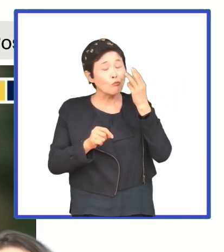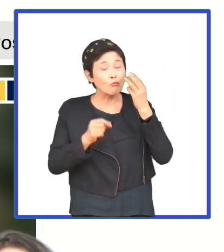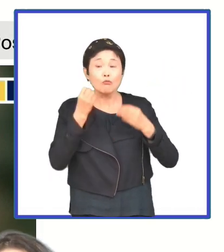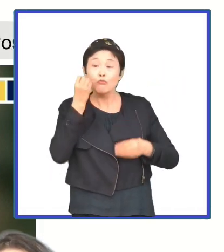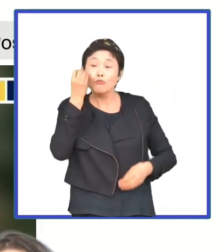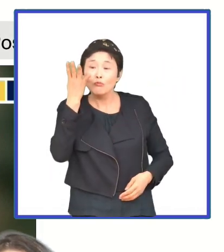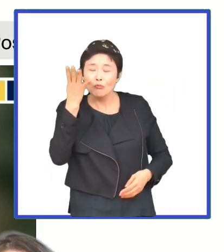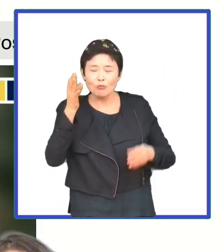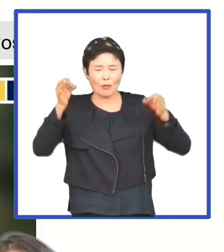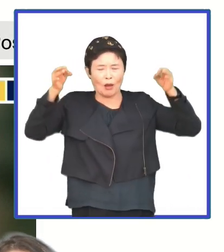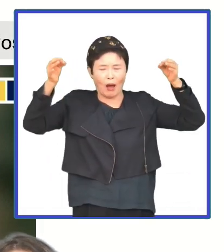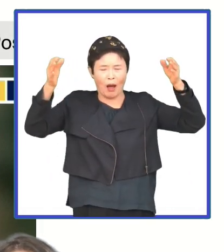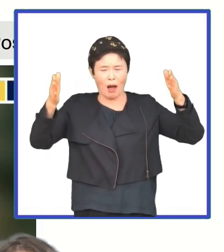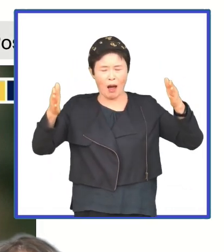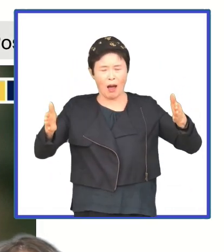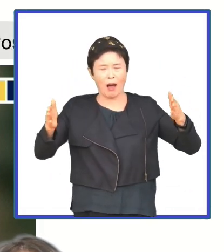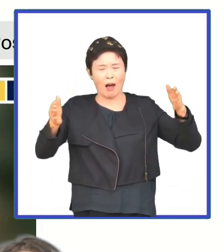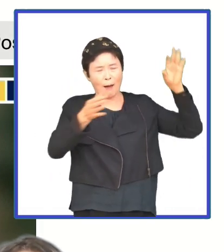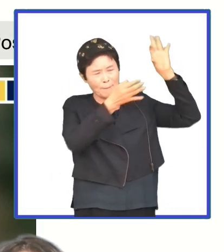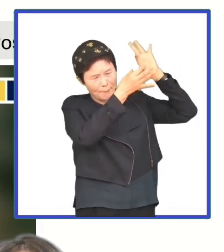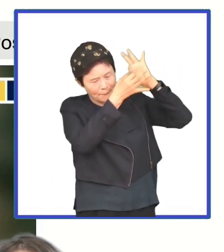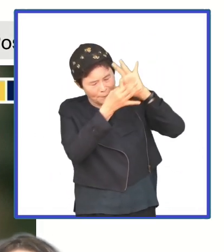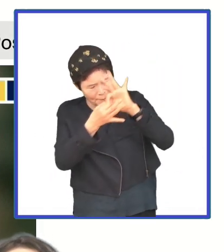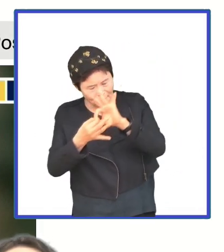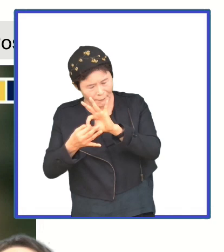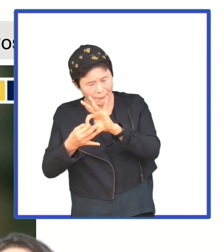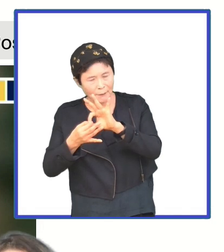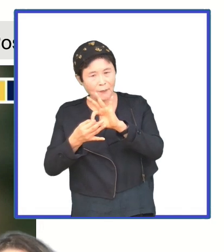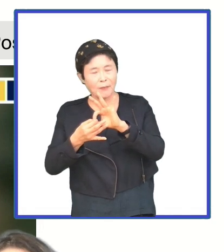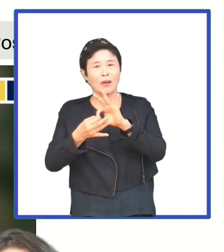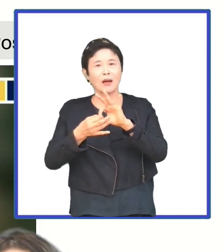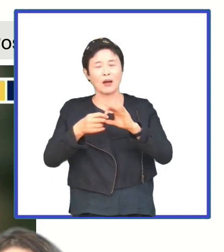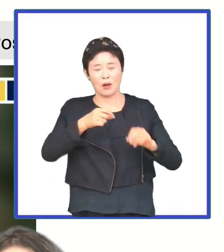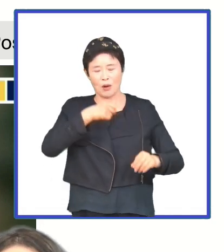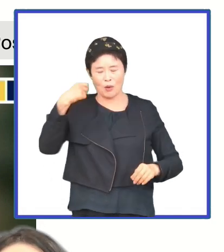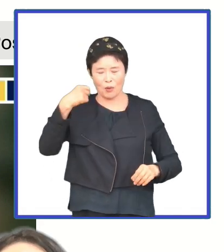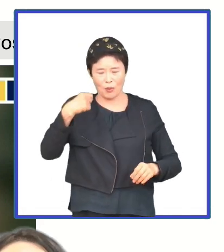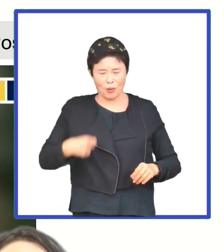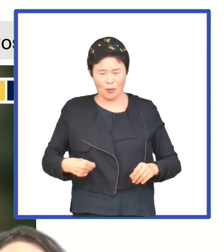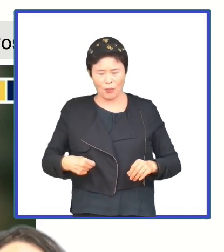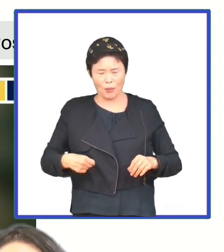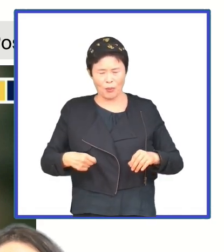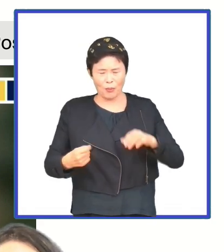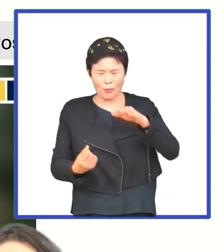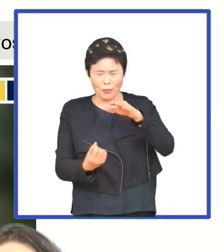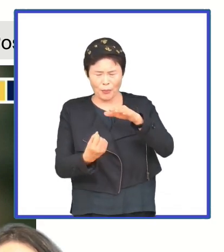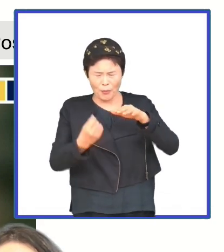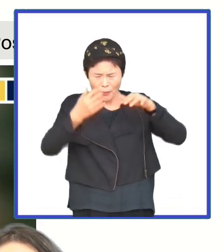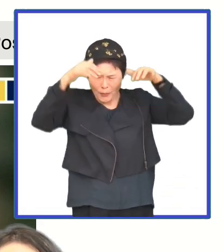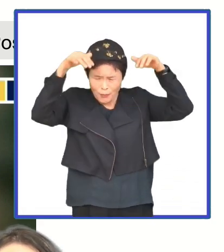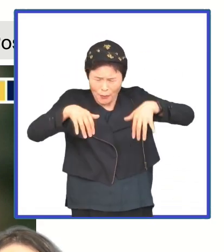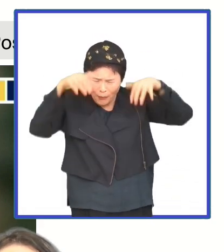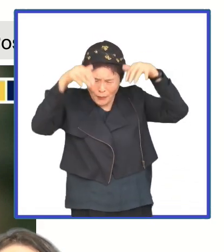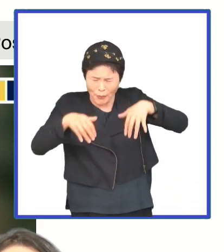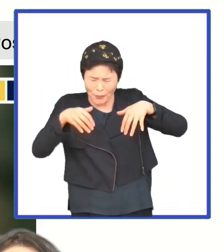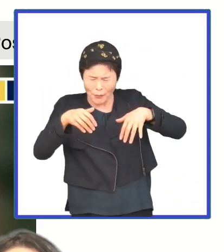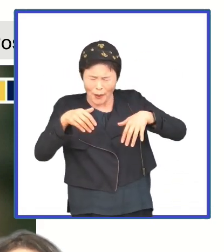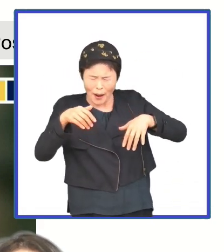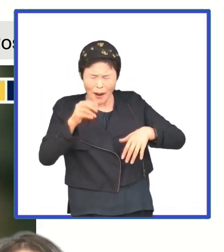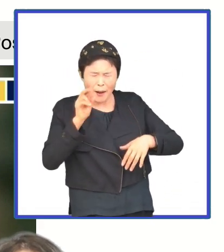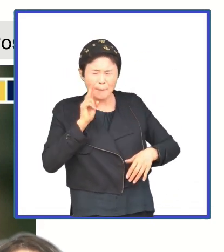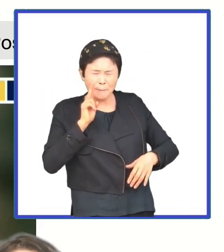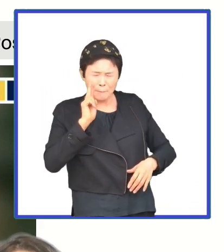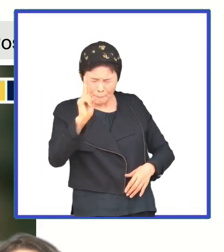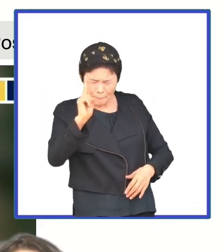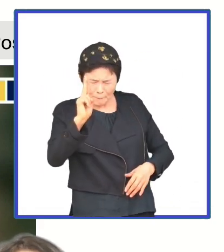이어지면서 21세기 중국에서 발생한 홍수 중 가장 최악의 규모를 경험했다고 합니다. 이로